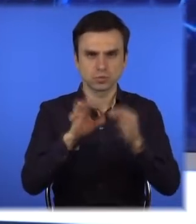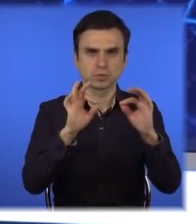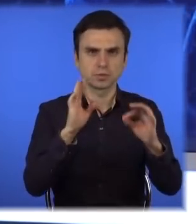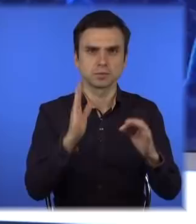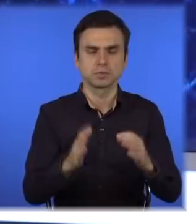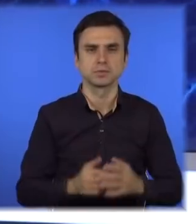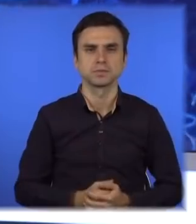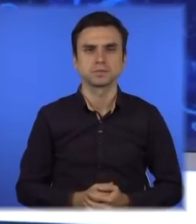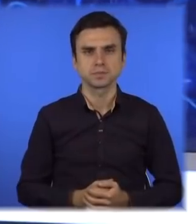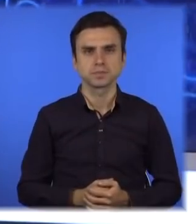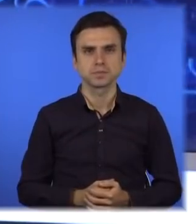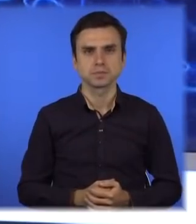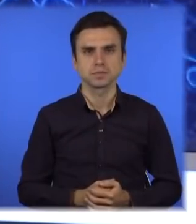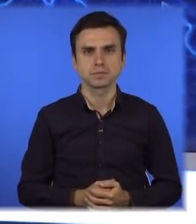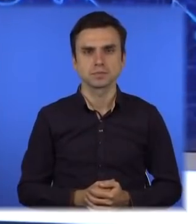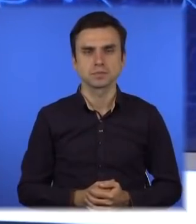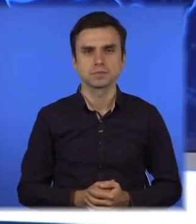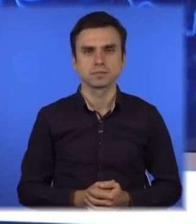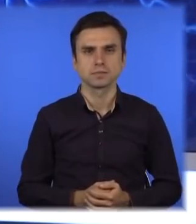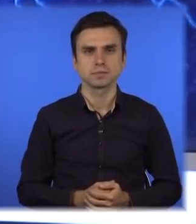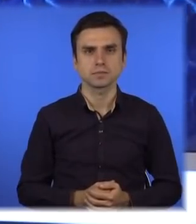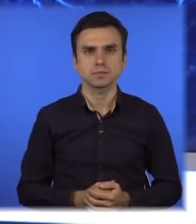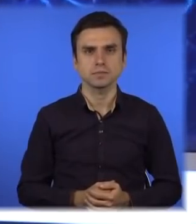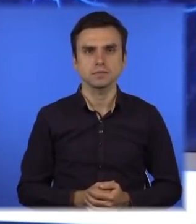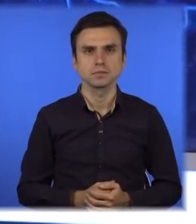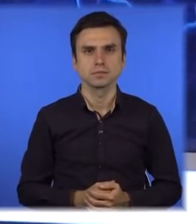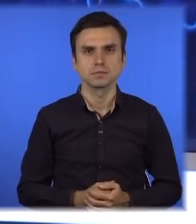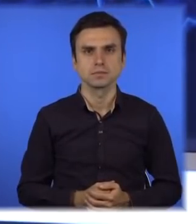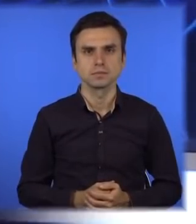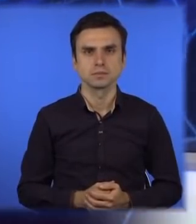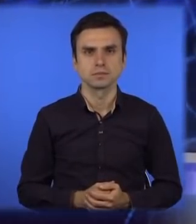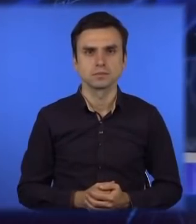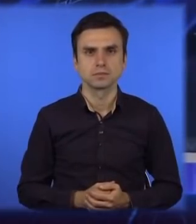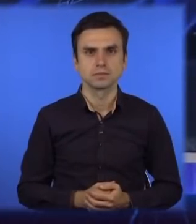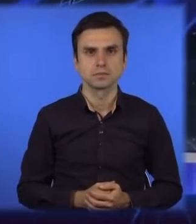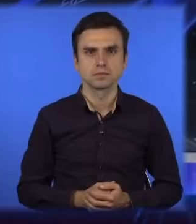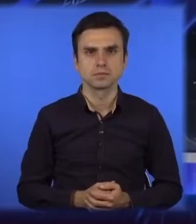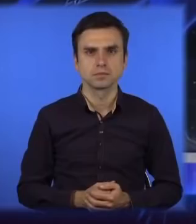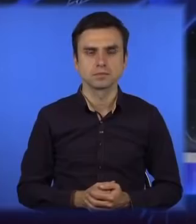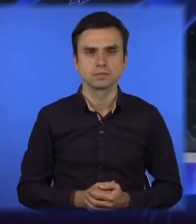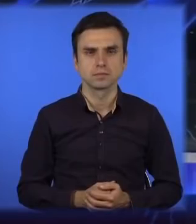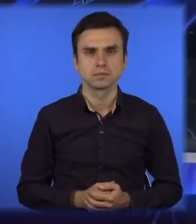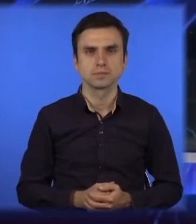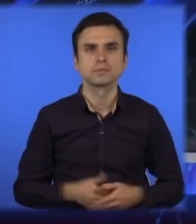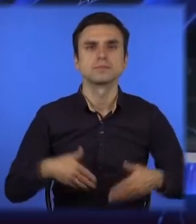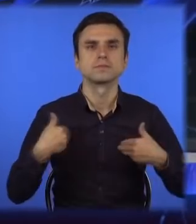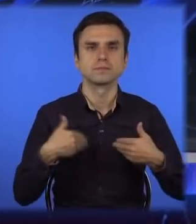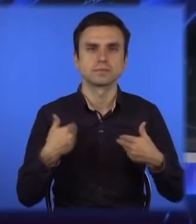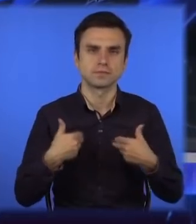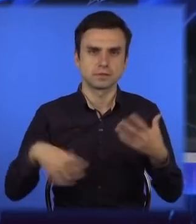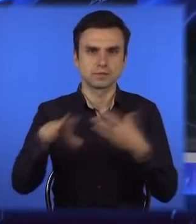Я вітаю усіх на першому міському новини. Все найцікавіше про події дня далі. У студії працює Наталя